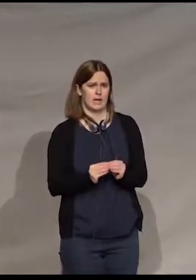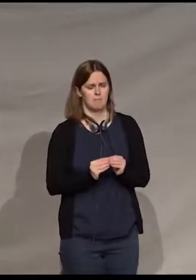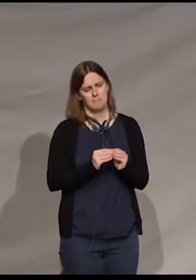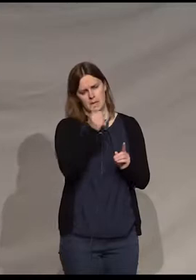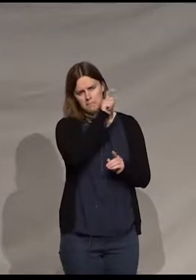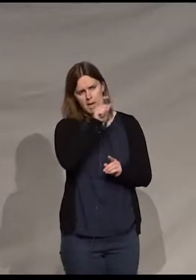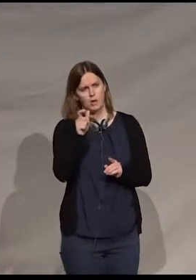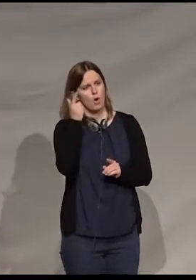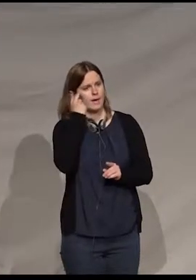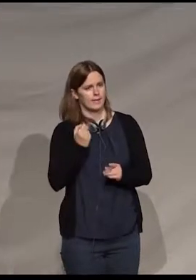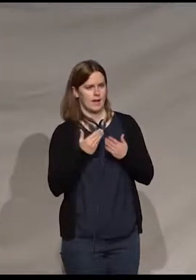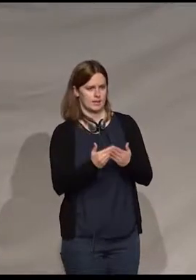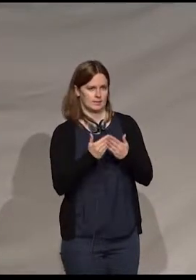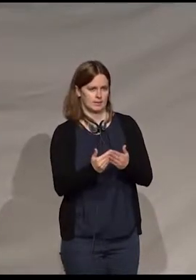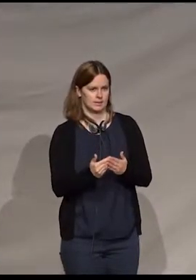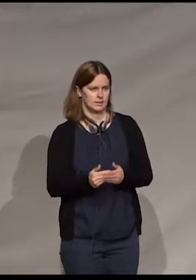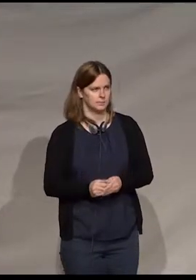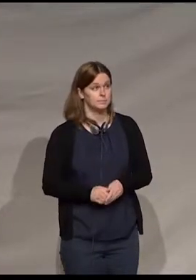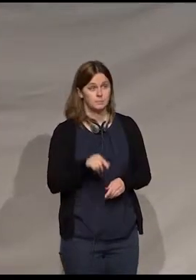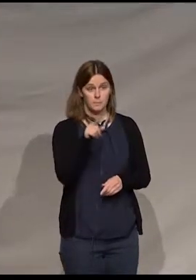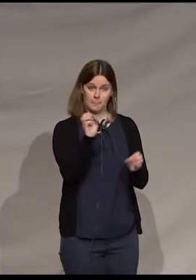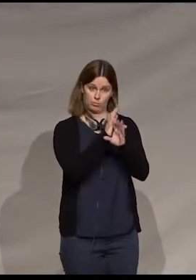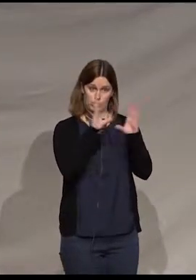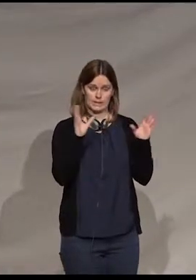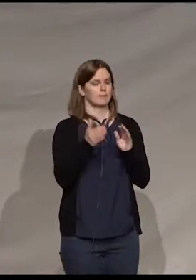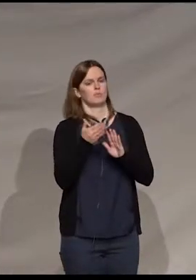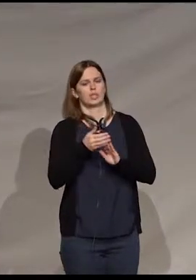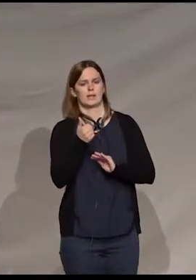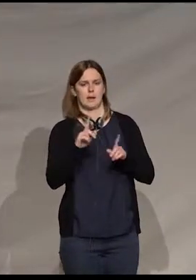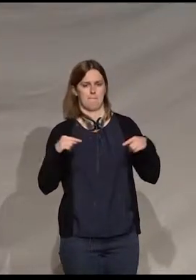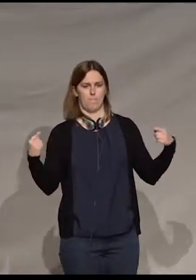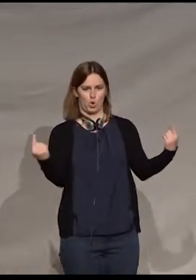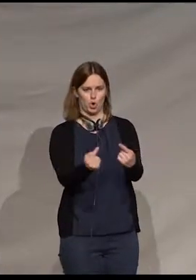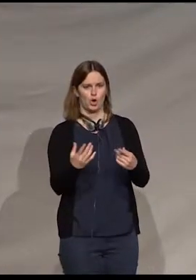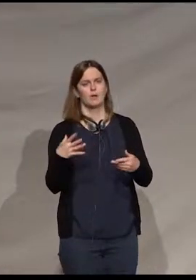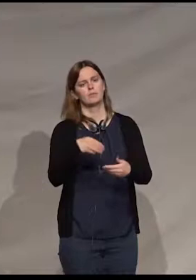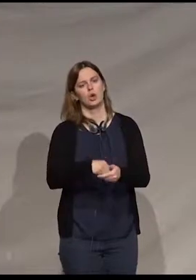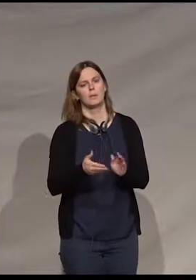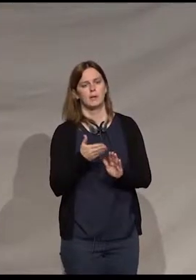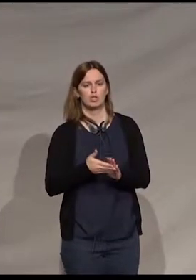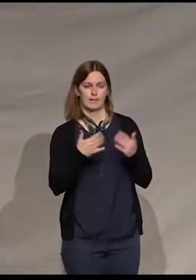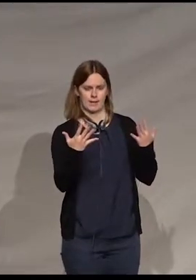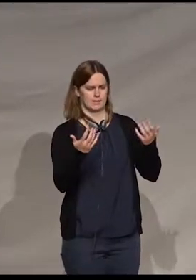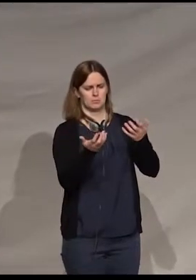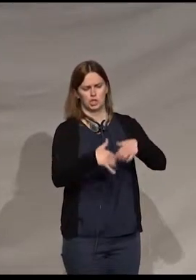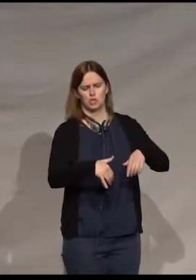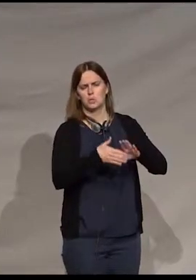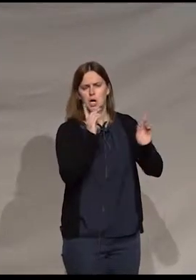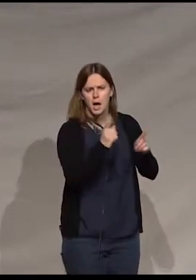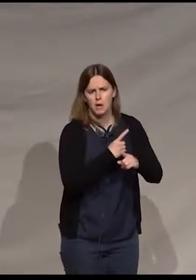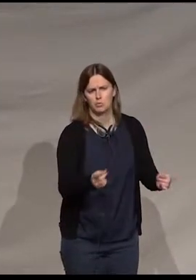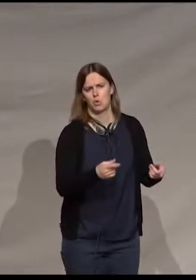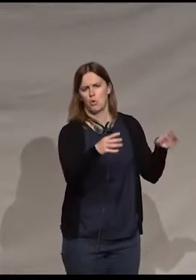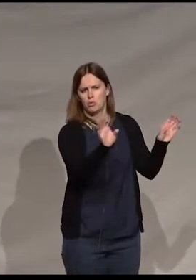máme třeba 10 přístrojů v 10 různých pokojích. Jeden přístroj v každém pokoji může být nastavený různým